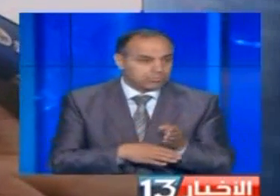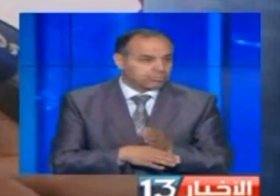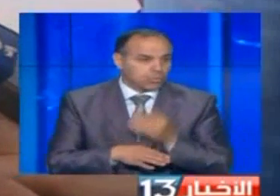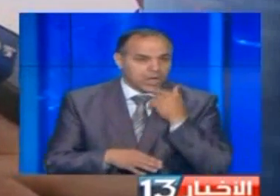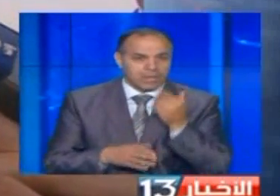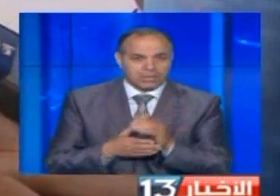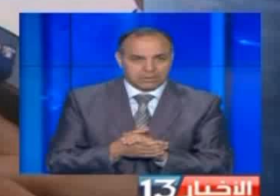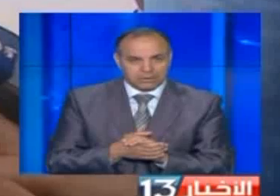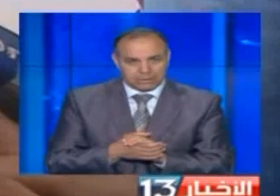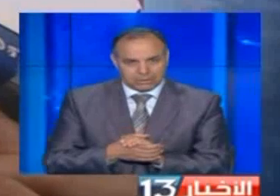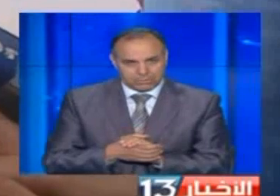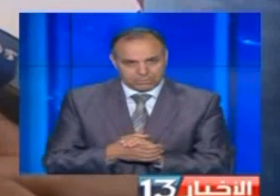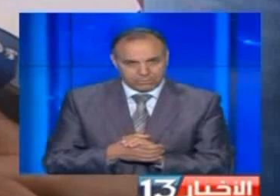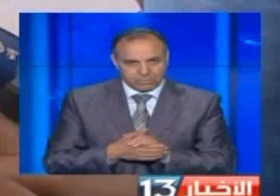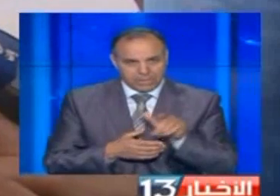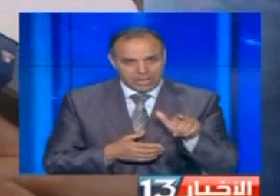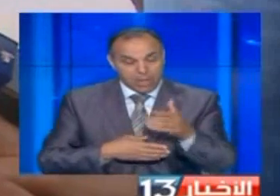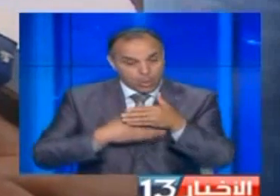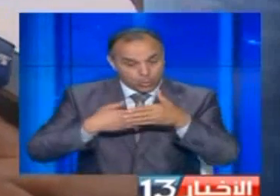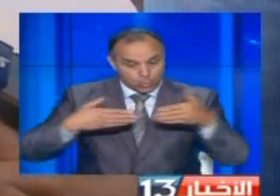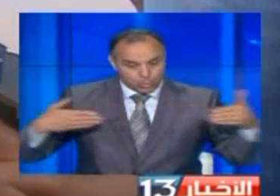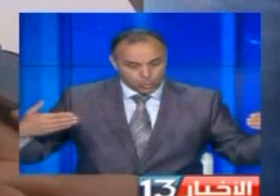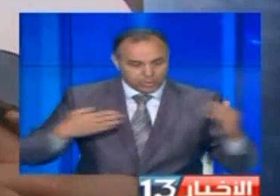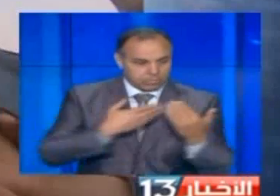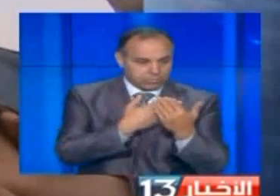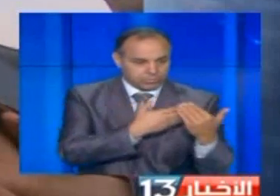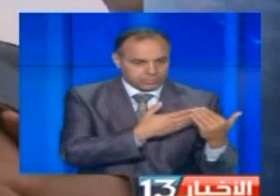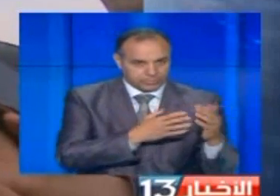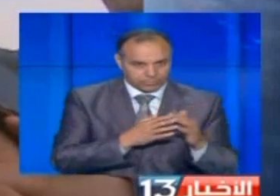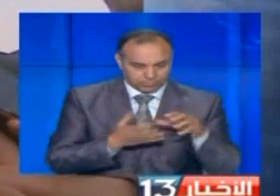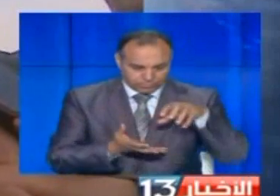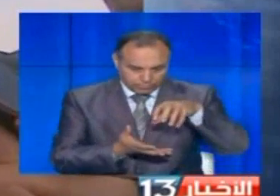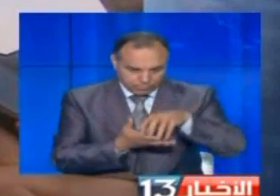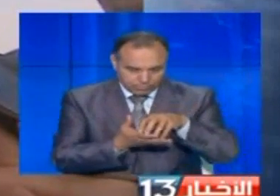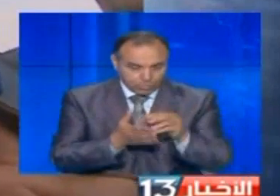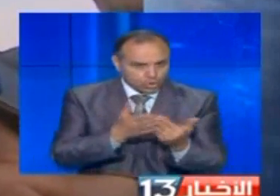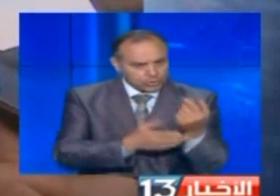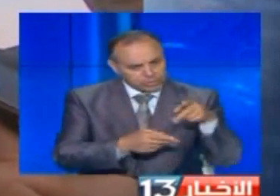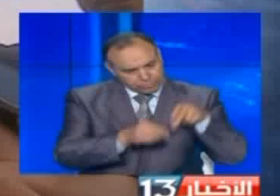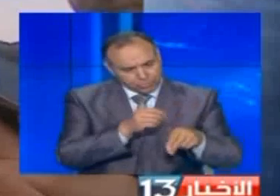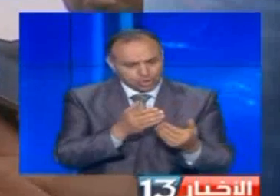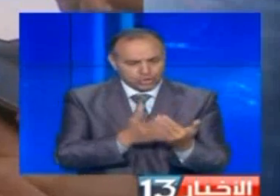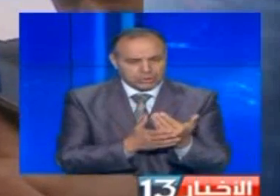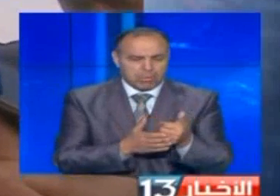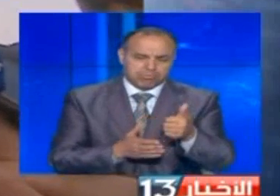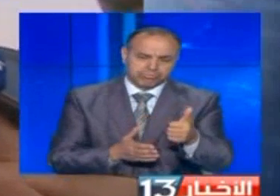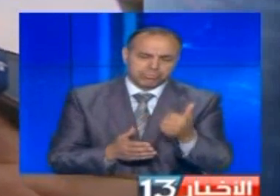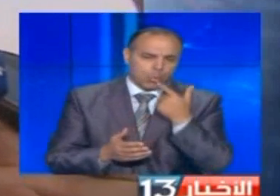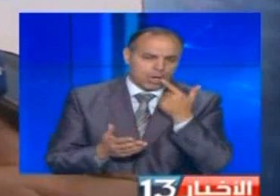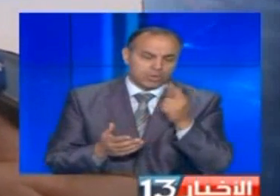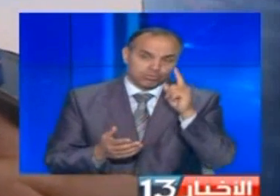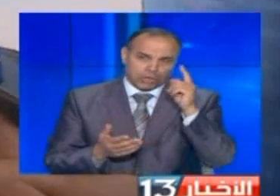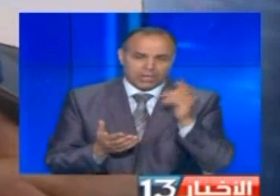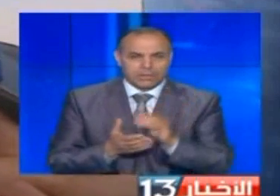اللي هذاك السور اللي يحمي فينا. هذا مركز دشناه جديد ممتاز الحقيقة، إن شاء